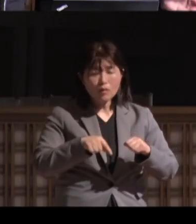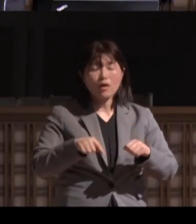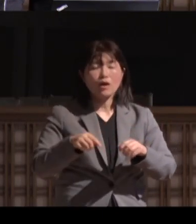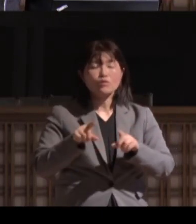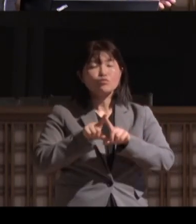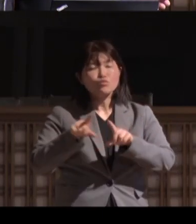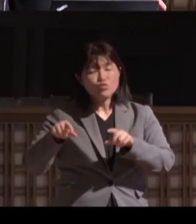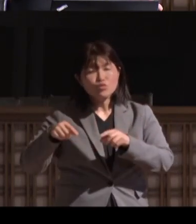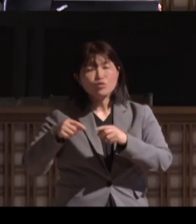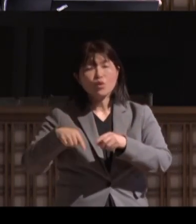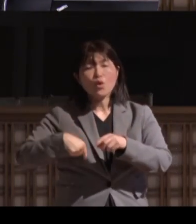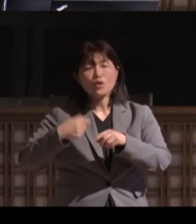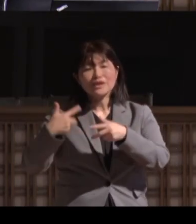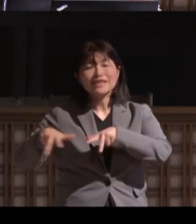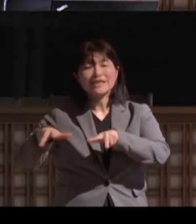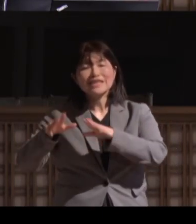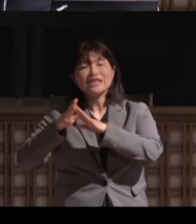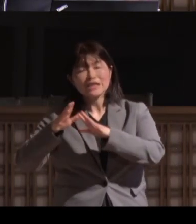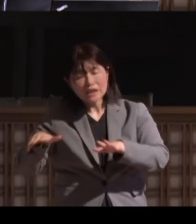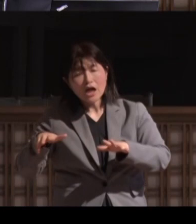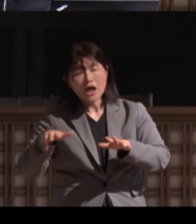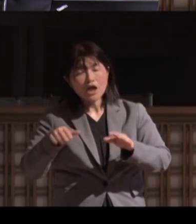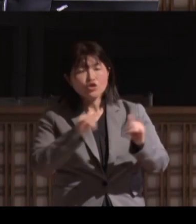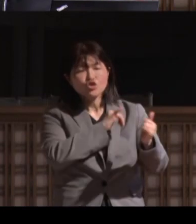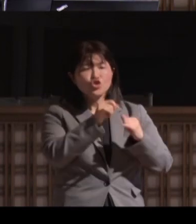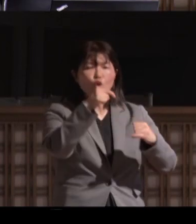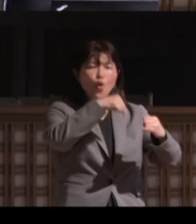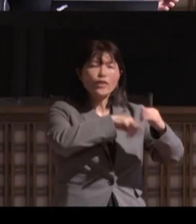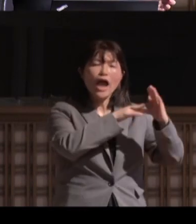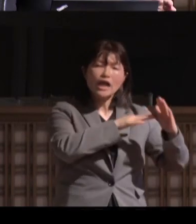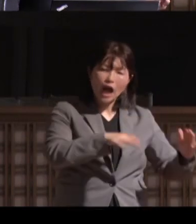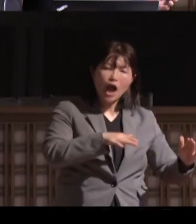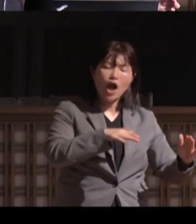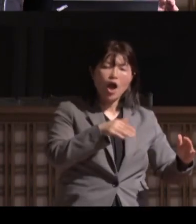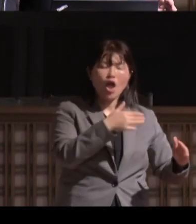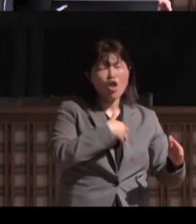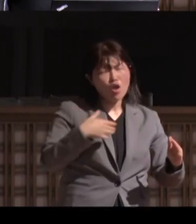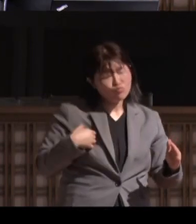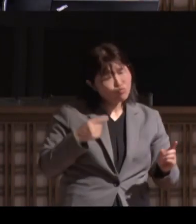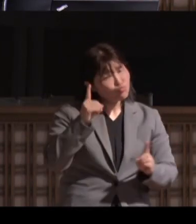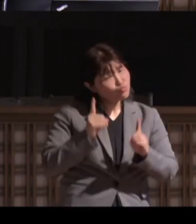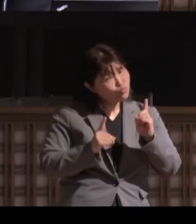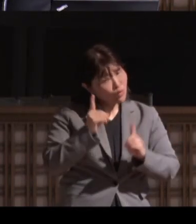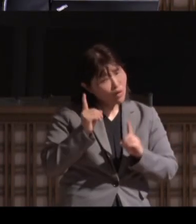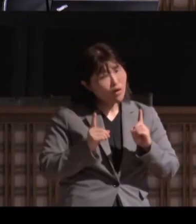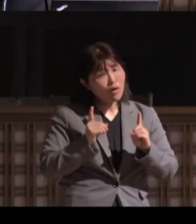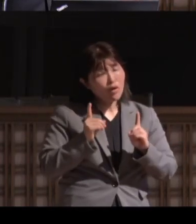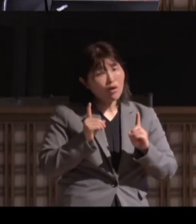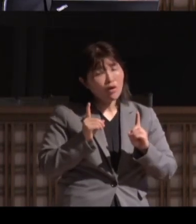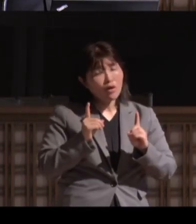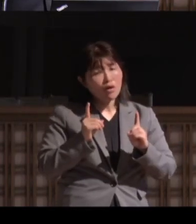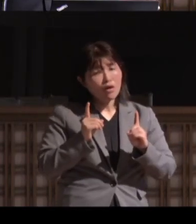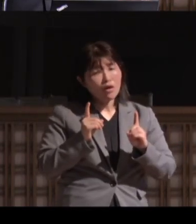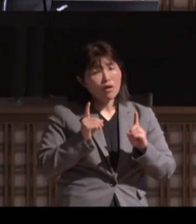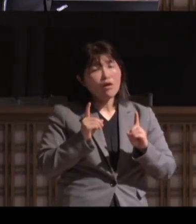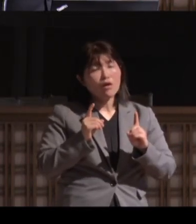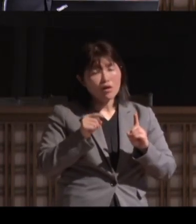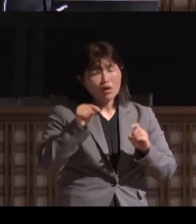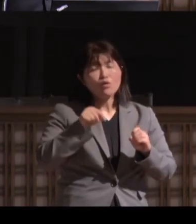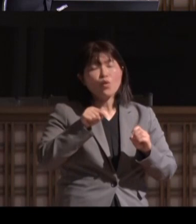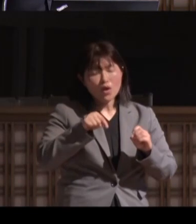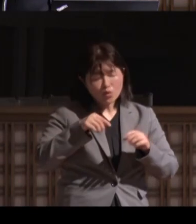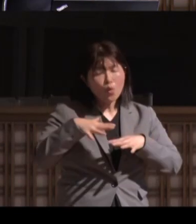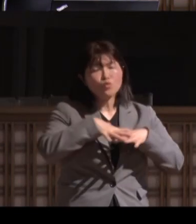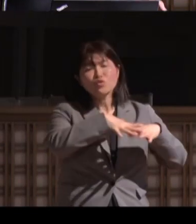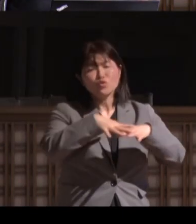会とか町内会でもできるのではないかあるいはできるかどうかというよりもむしろそういう組織が